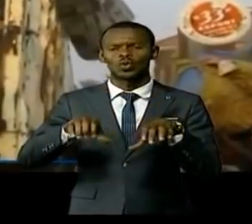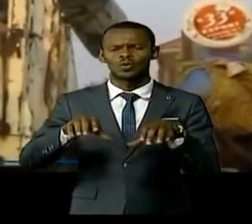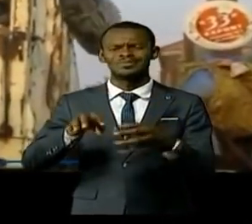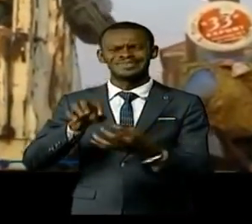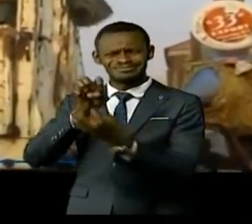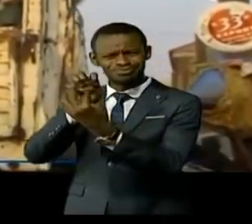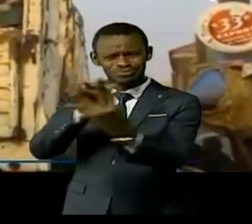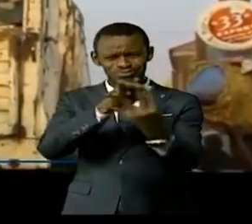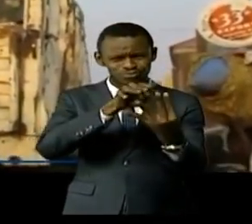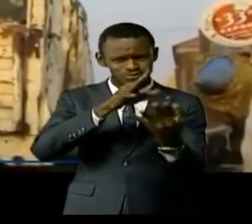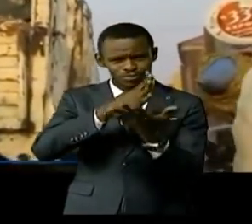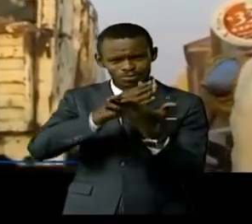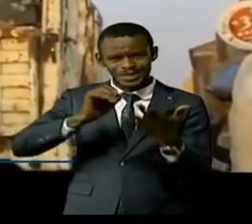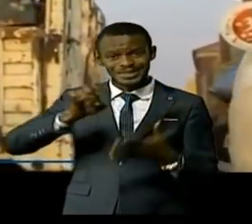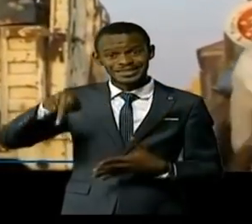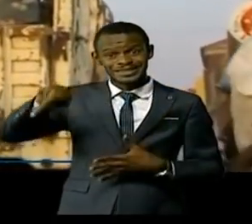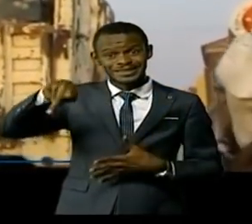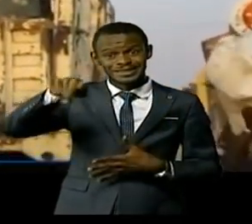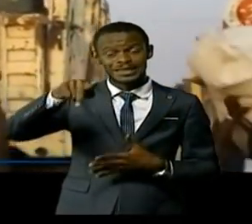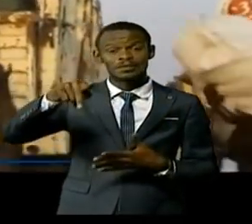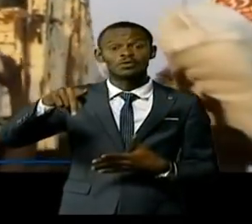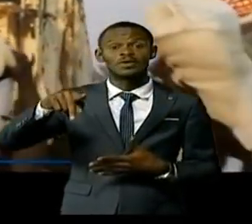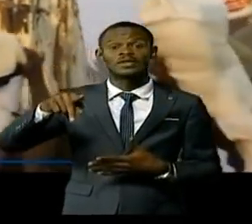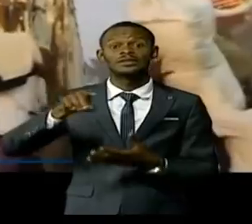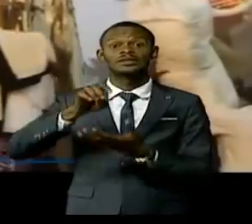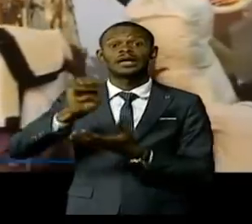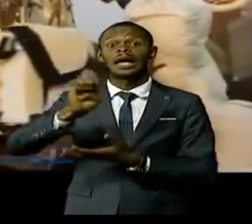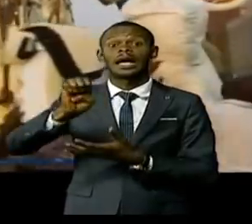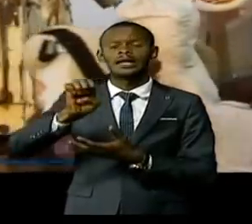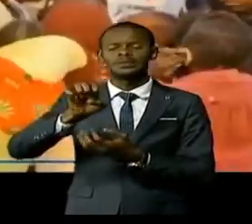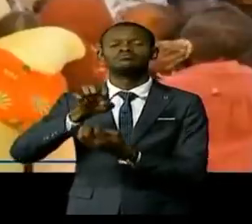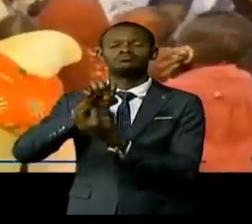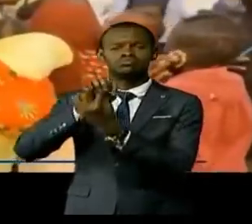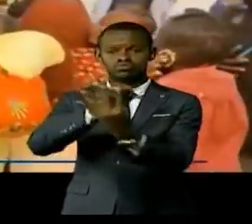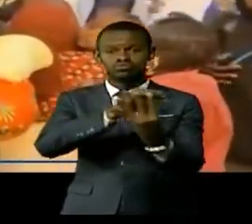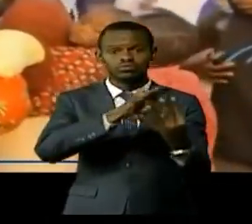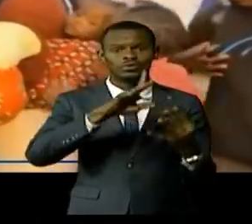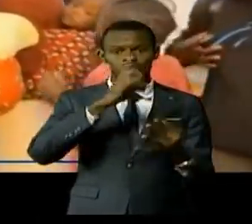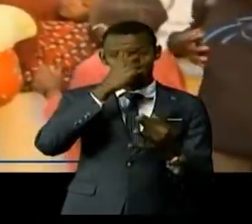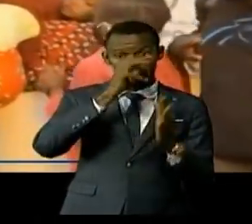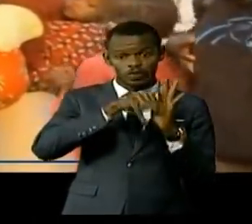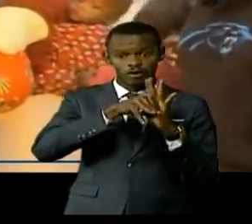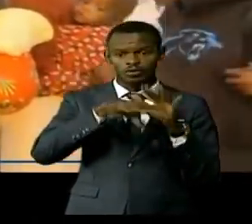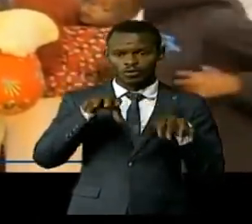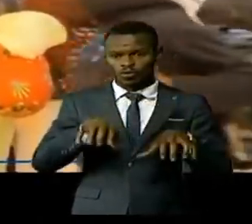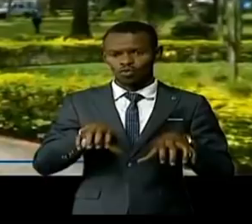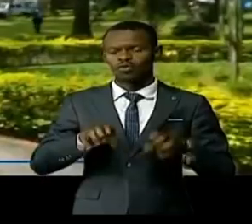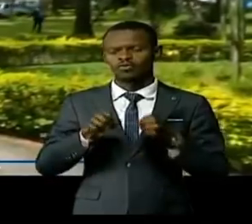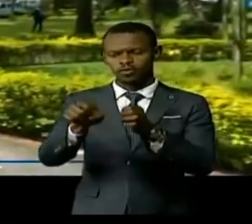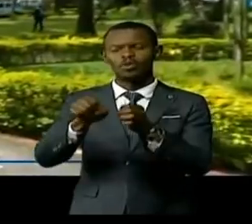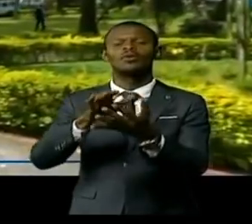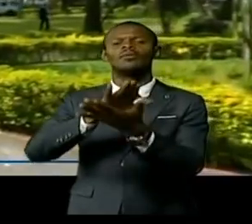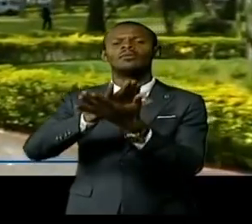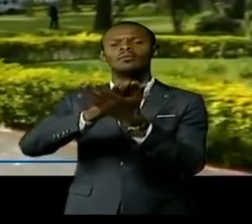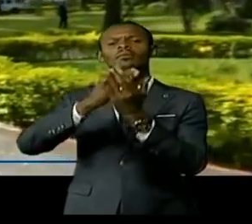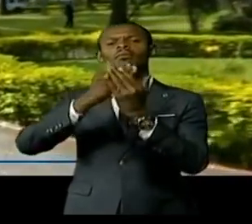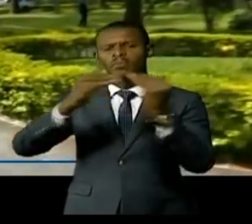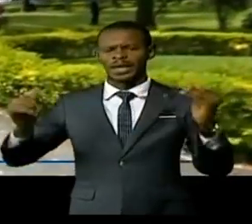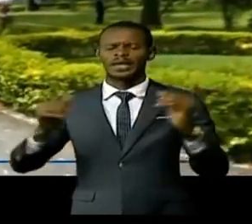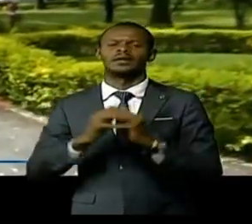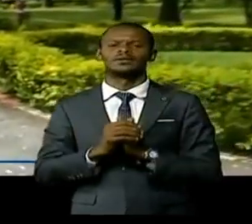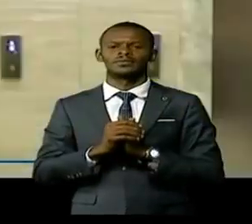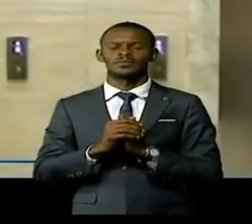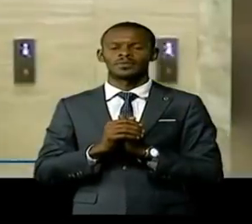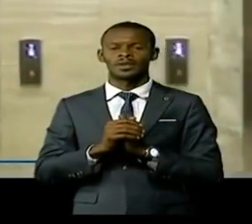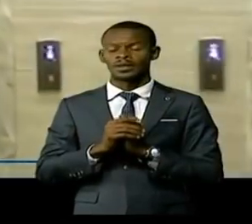des Nations Unies en séjour en République démocratique du Congo. Après une tournée dans l'Est de la République démocratique du Congo, en Ituri,